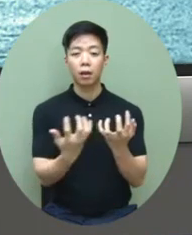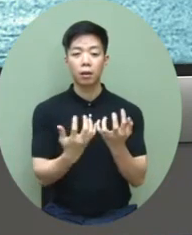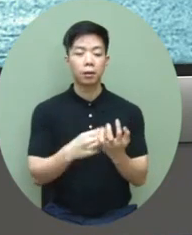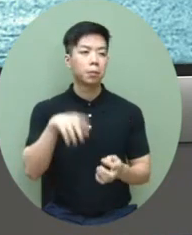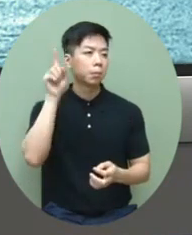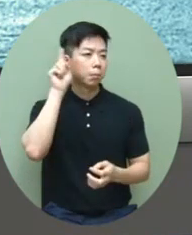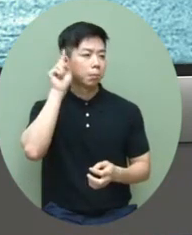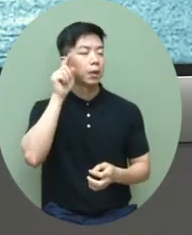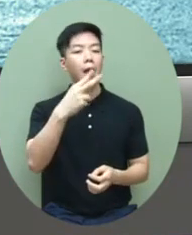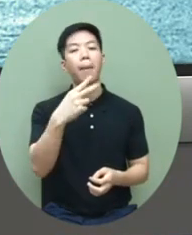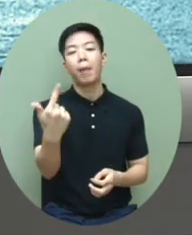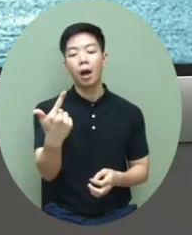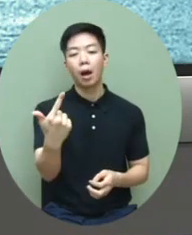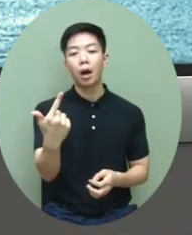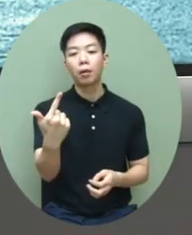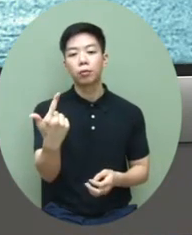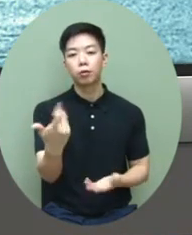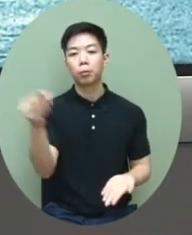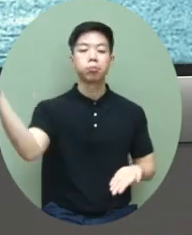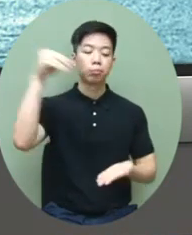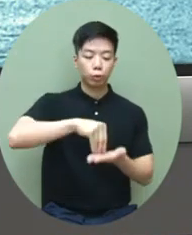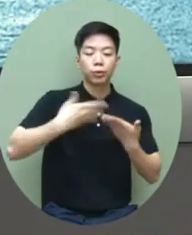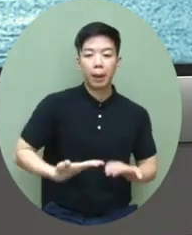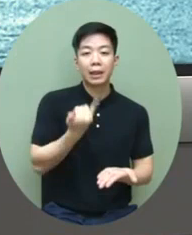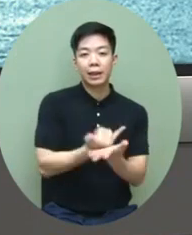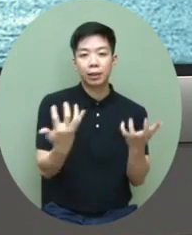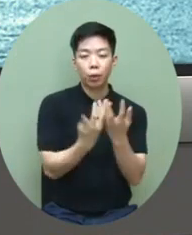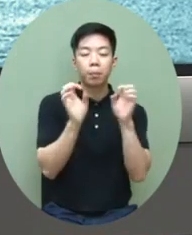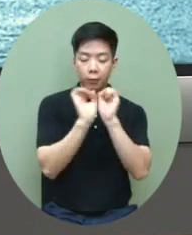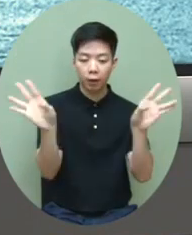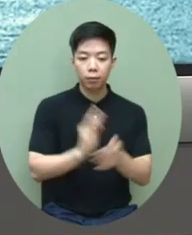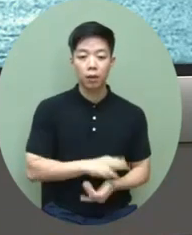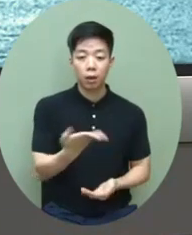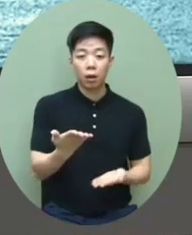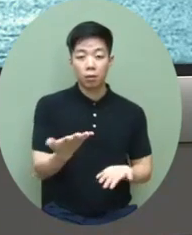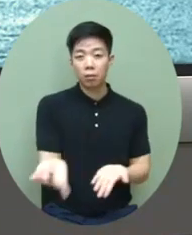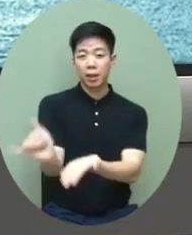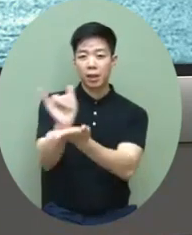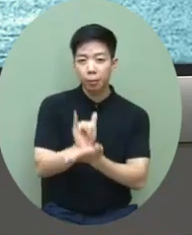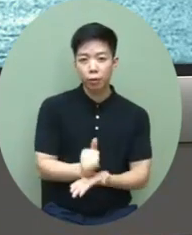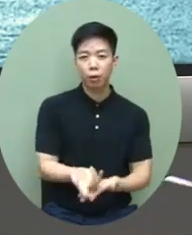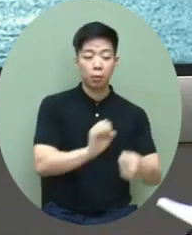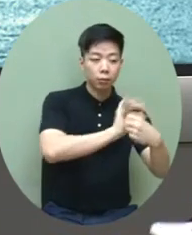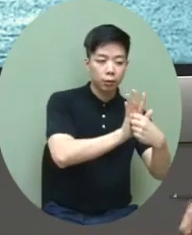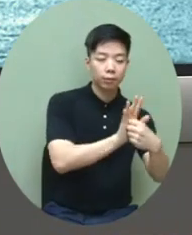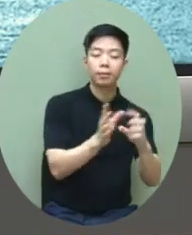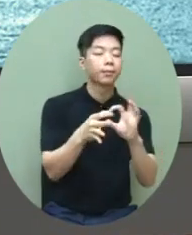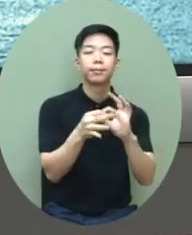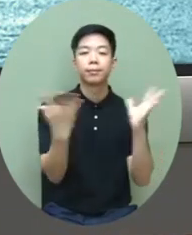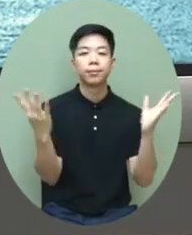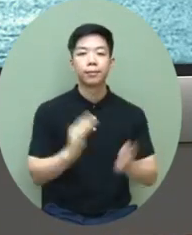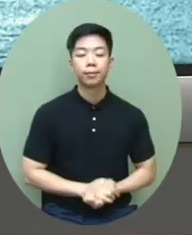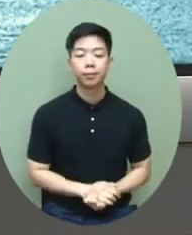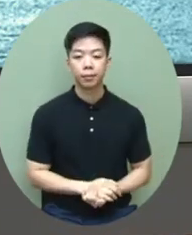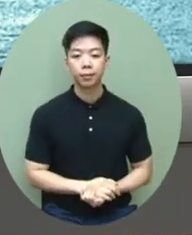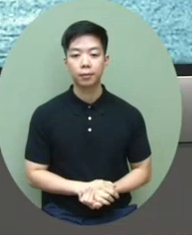係入咗今日嘅死亡嘅數字裏邊。但係睇翻今次入院同新冠完全冇關嘅嚇。咁另外